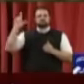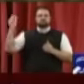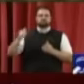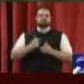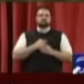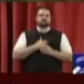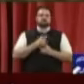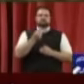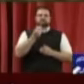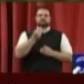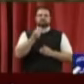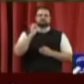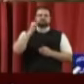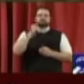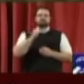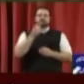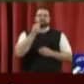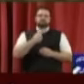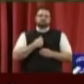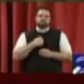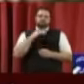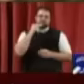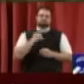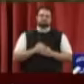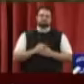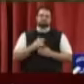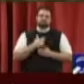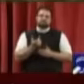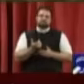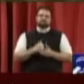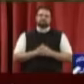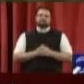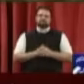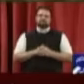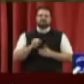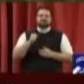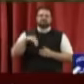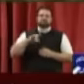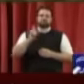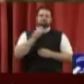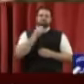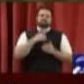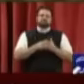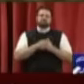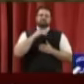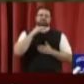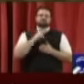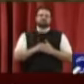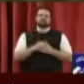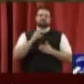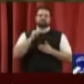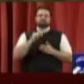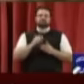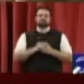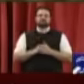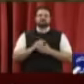Simona să mănânce și eu să mă satur. Nu se poate. Sau nu pot eu să mănânc până să se satură, dragul meu. Nu. Vorbeam de...